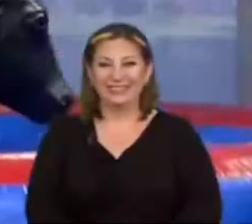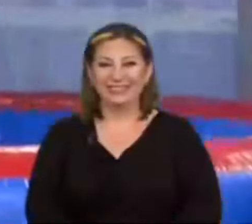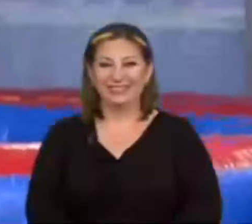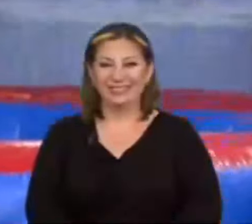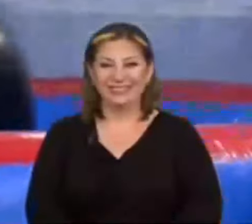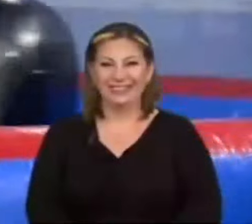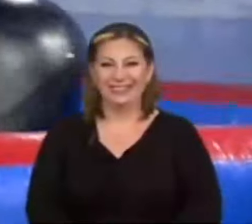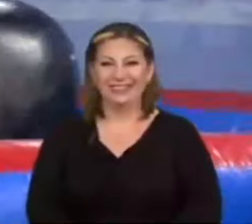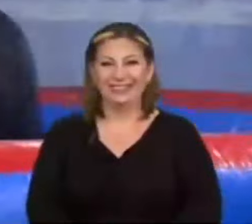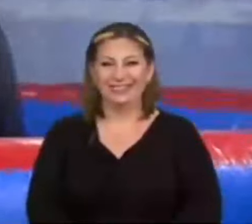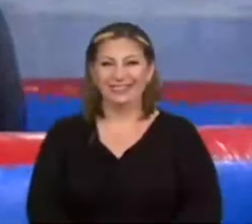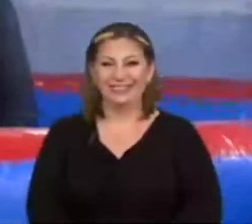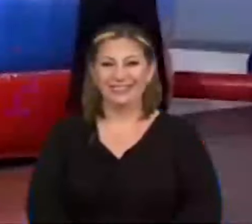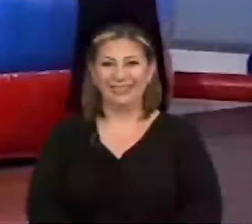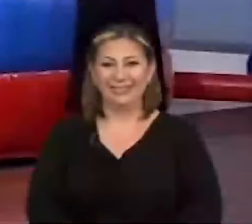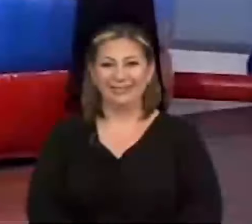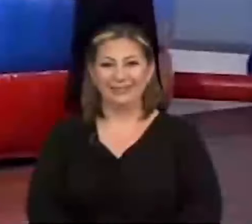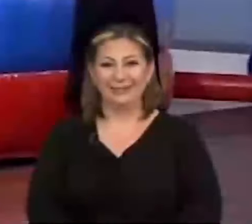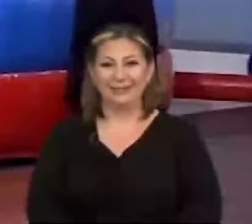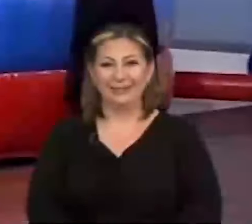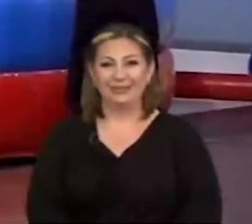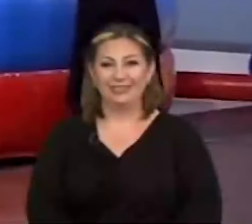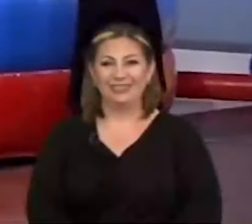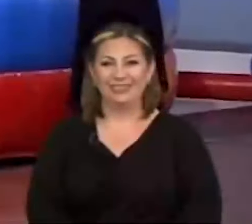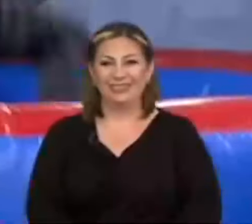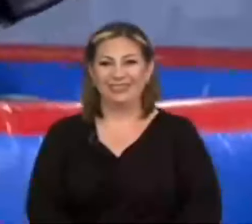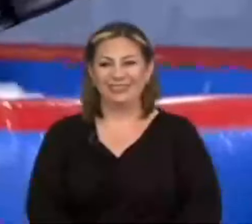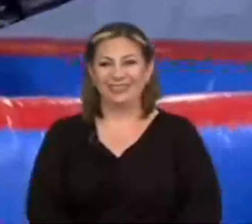lan işte. Hacı baba. Hacı baba.